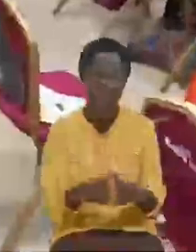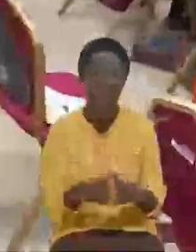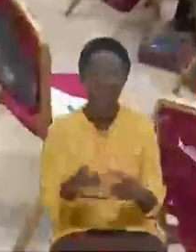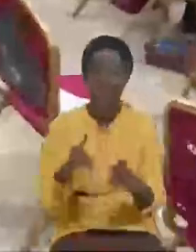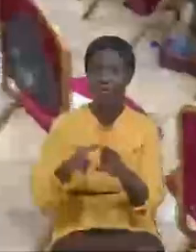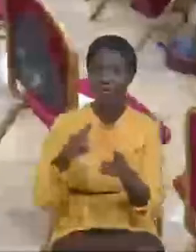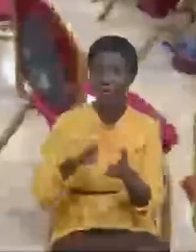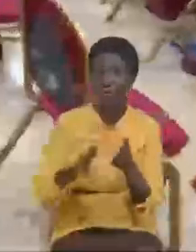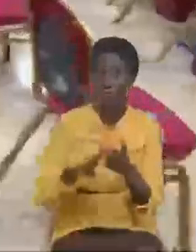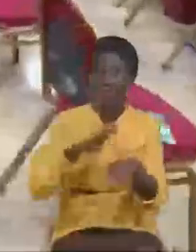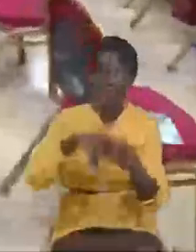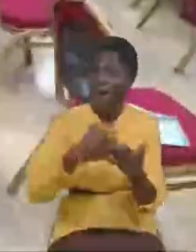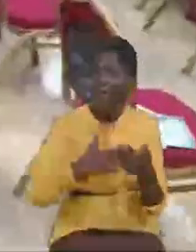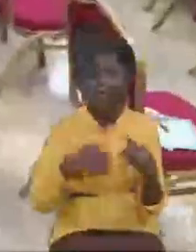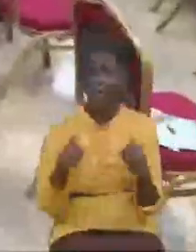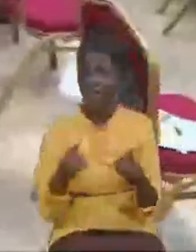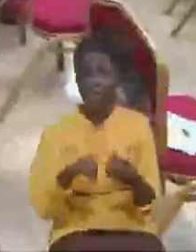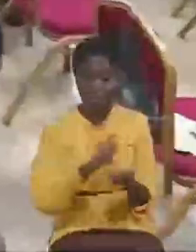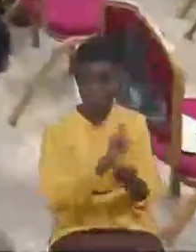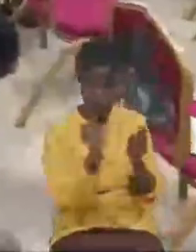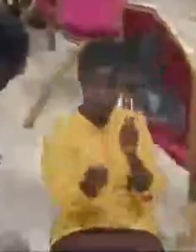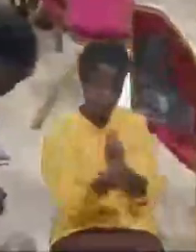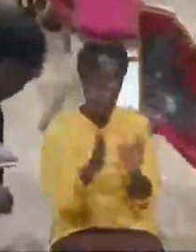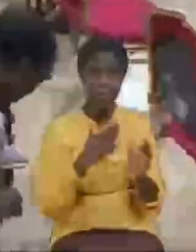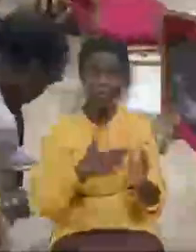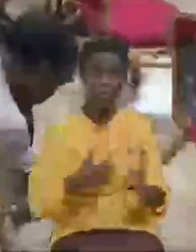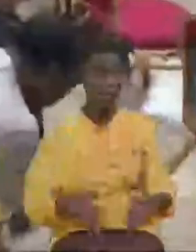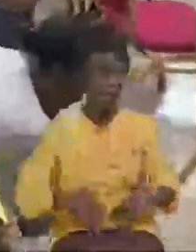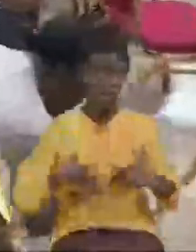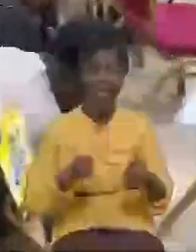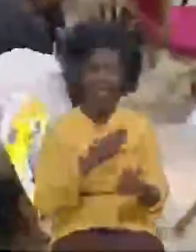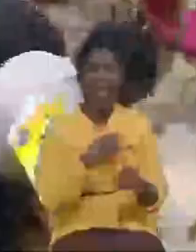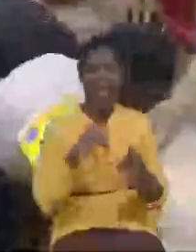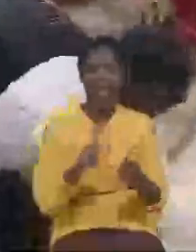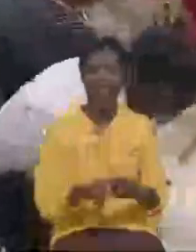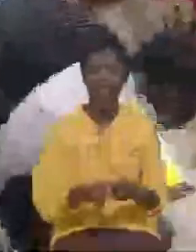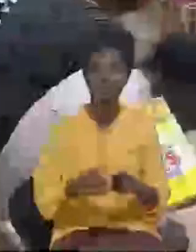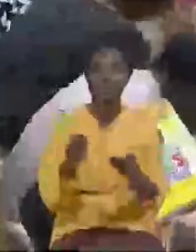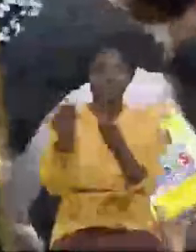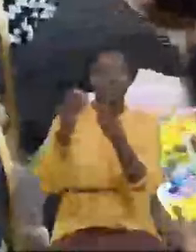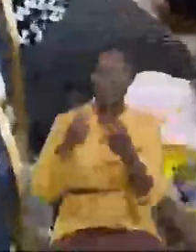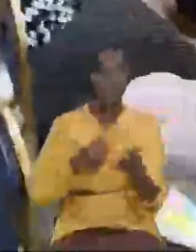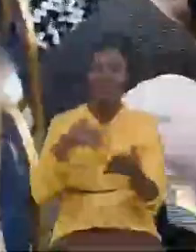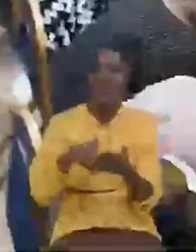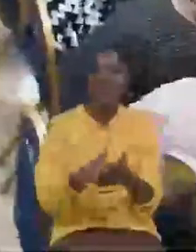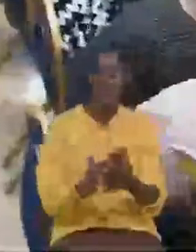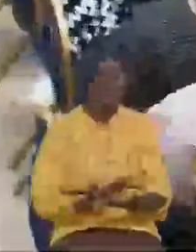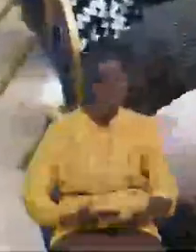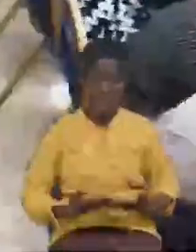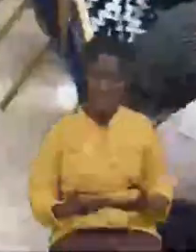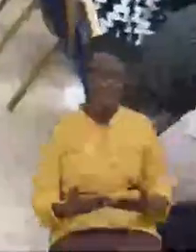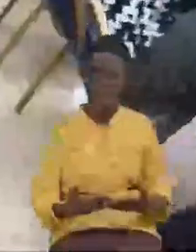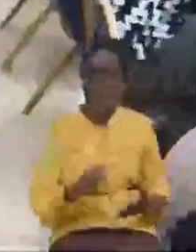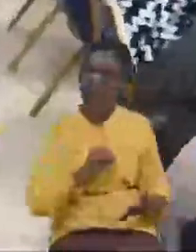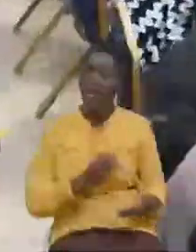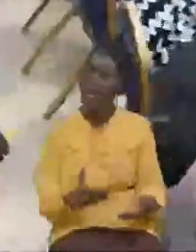que pour que le Seigneur pardonne tes péchés, qu'il te change et te donne une nouvelle